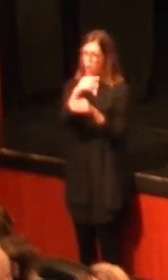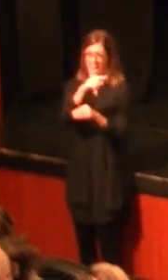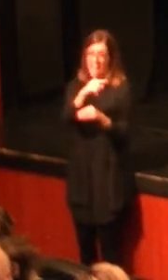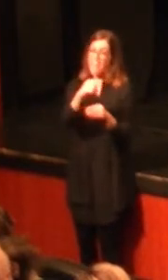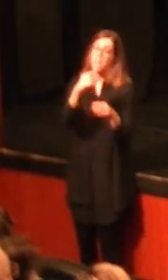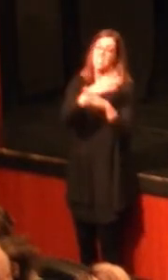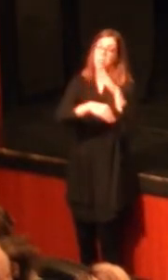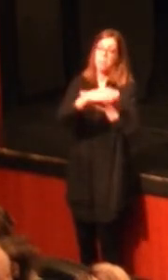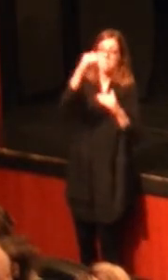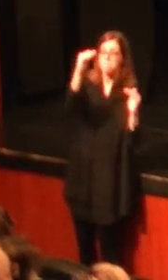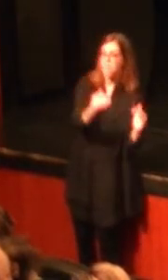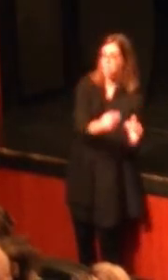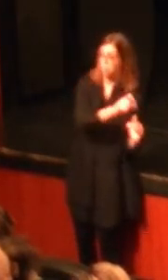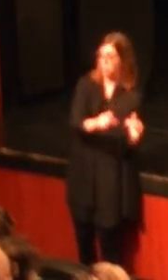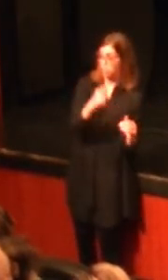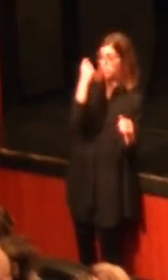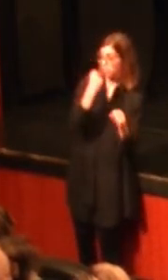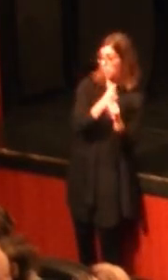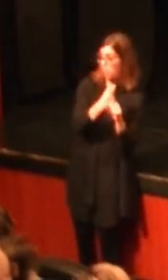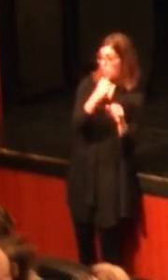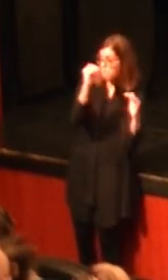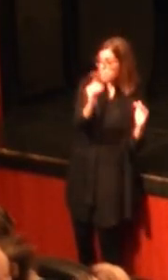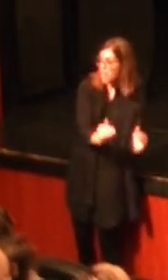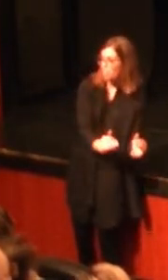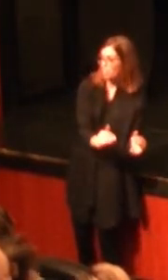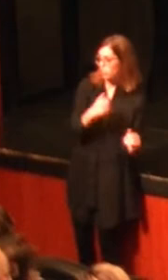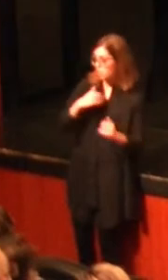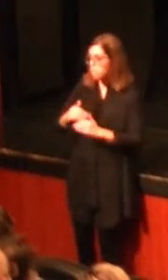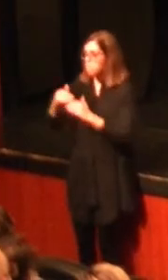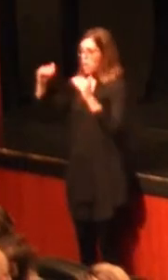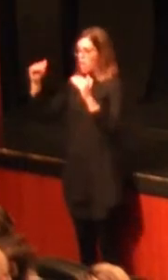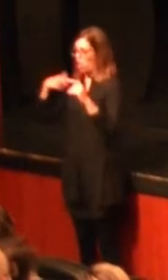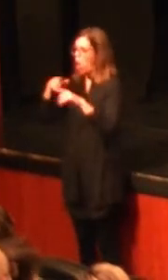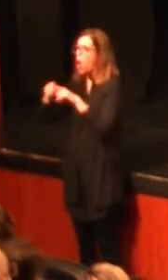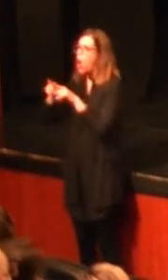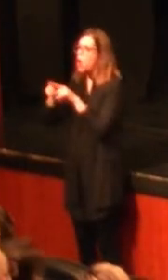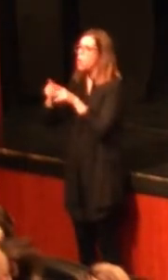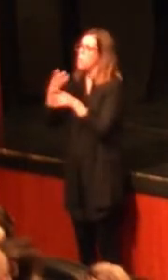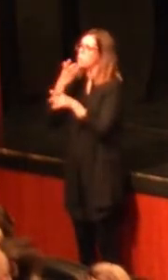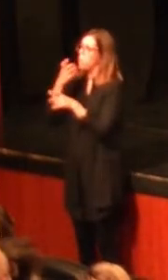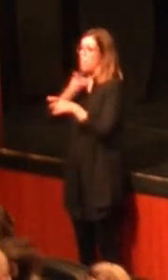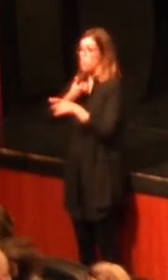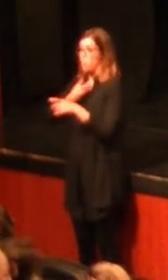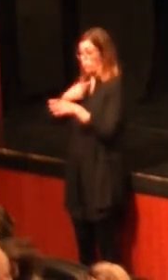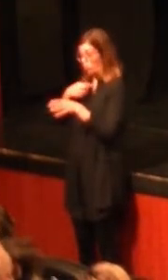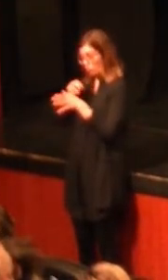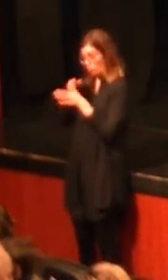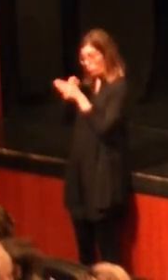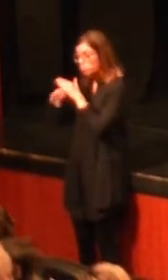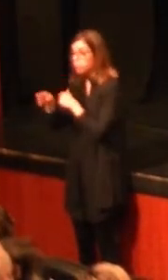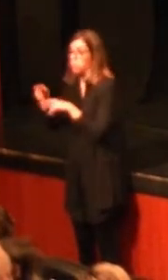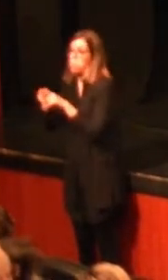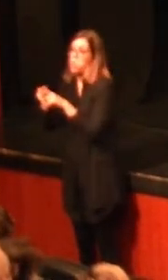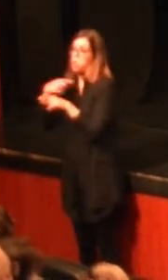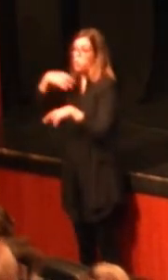molt. Ens afecta perquè serveis municipals que nosaltres fèiem, que ens presentàvem sols perquè